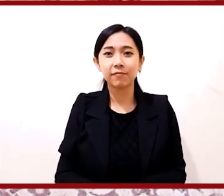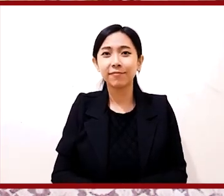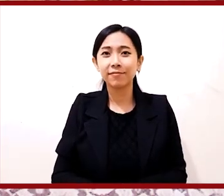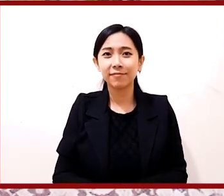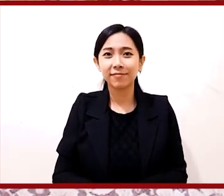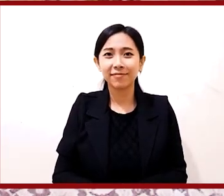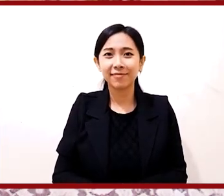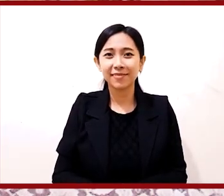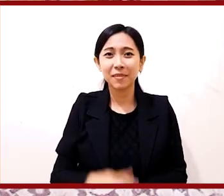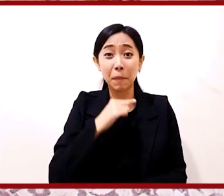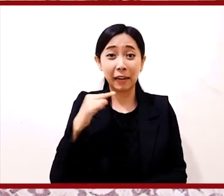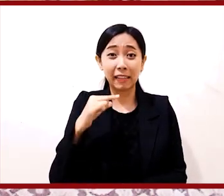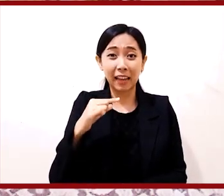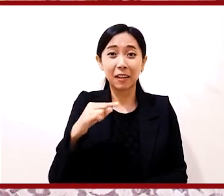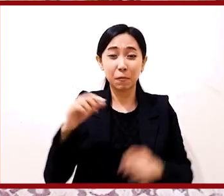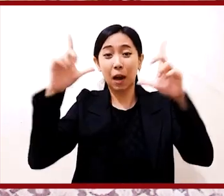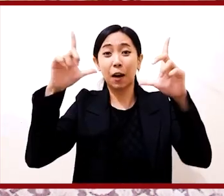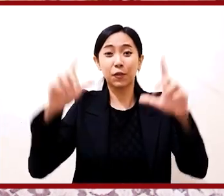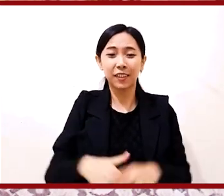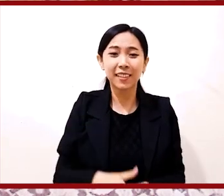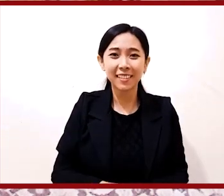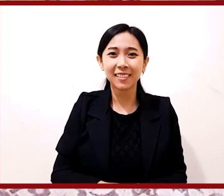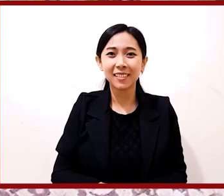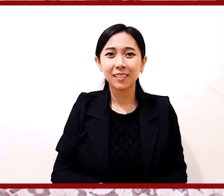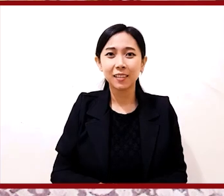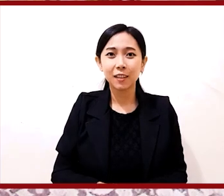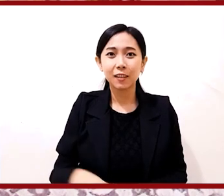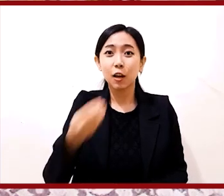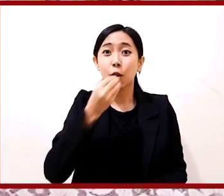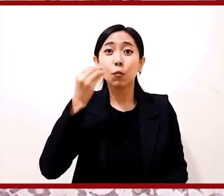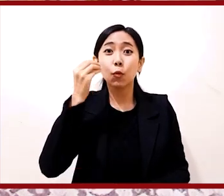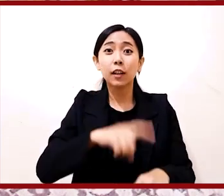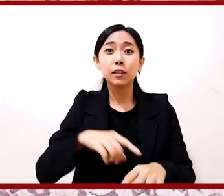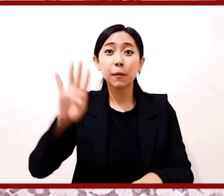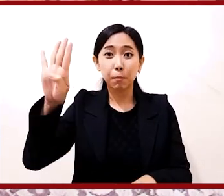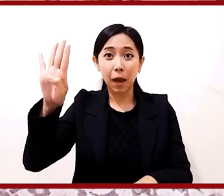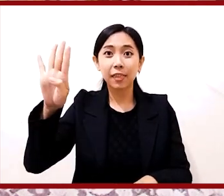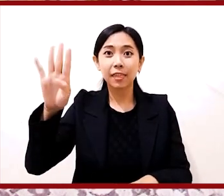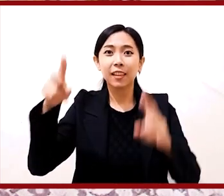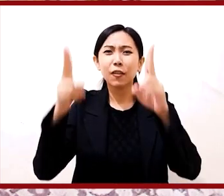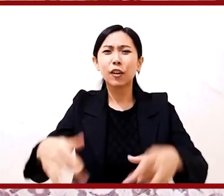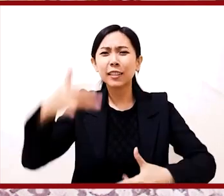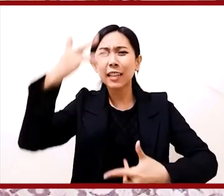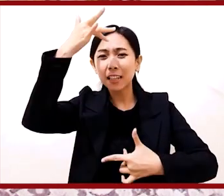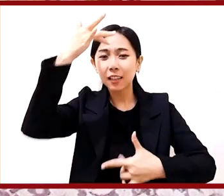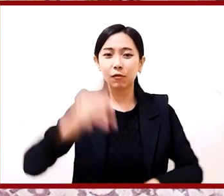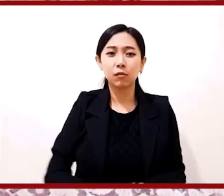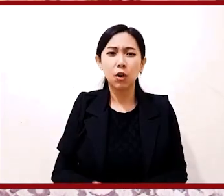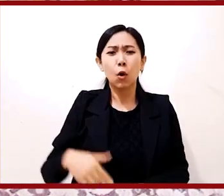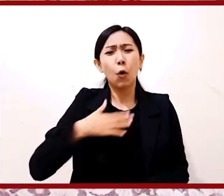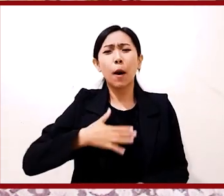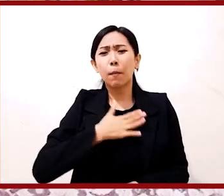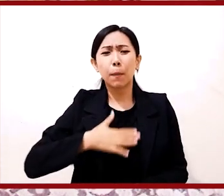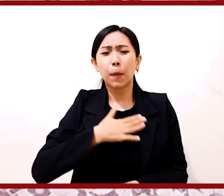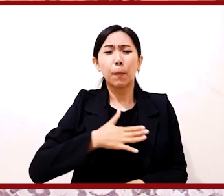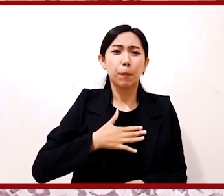baru bangun?" tanya anak itu. "Iya nak, Pak Pendeta baru pulang jam 4. Ada jemaat yang sakit." "Oh maaf Pak